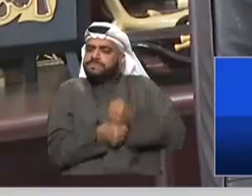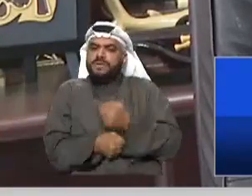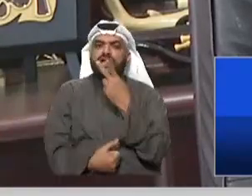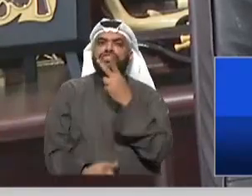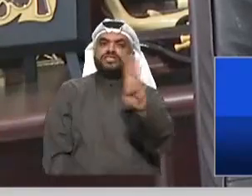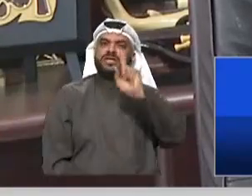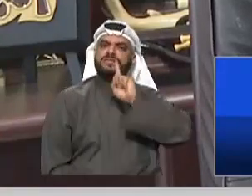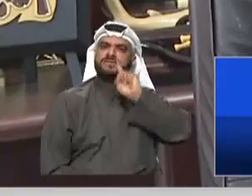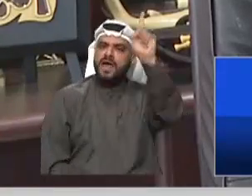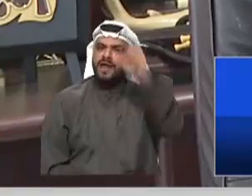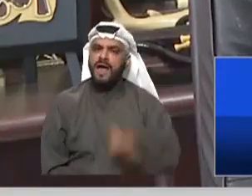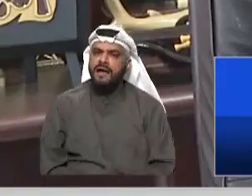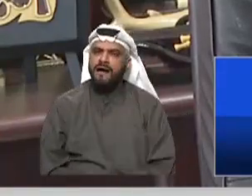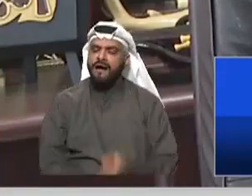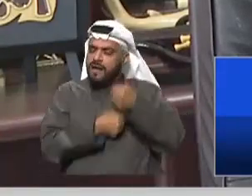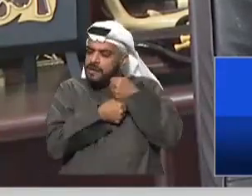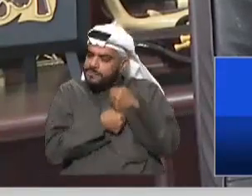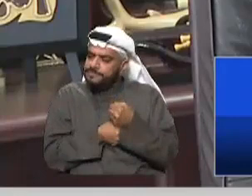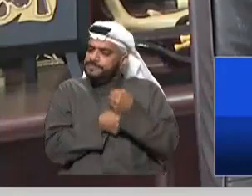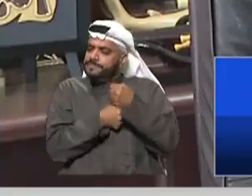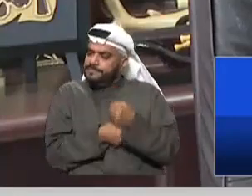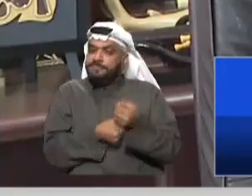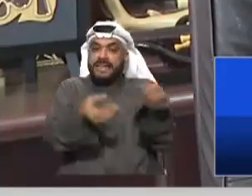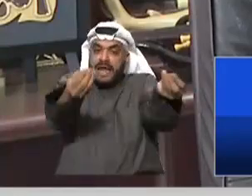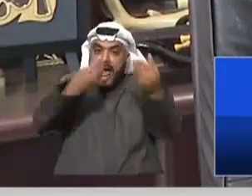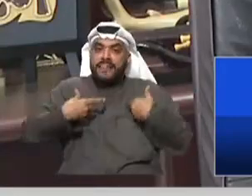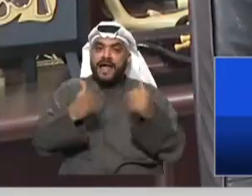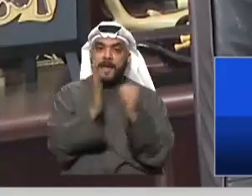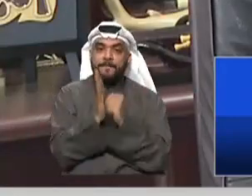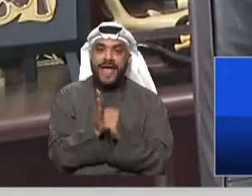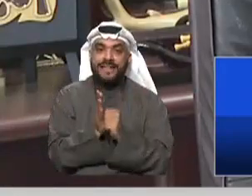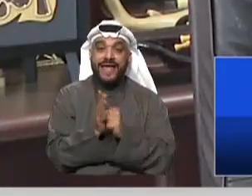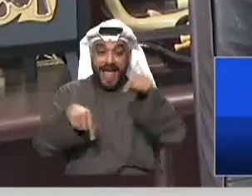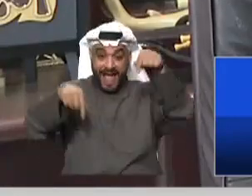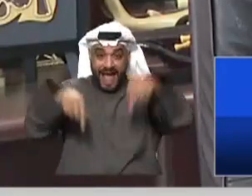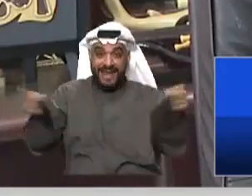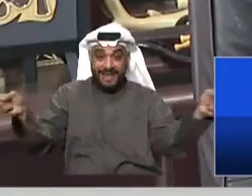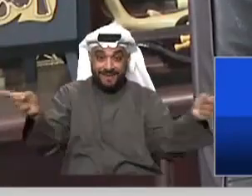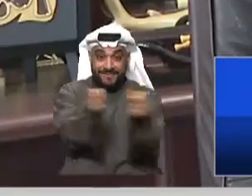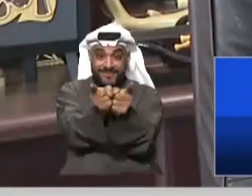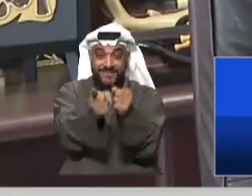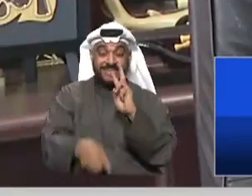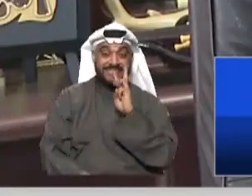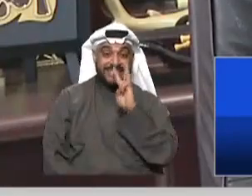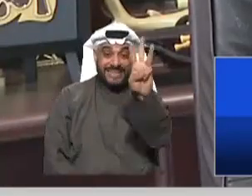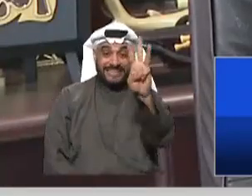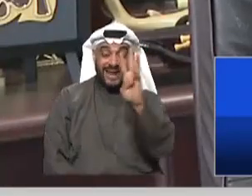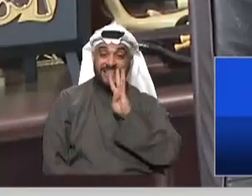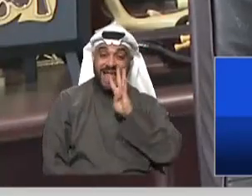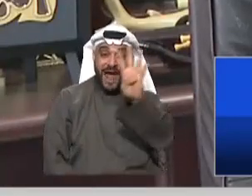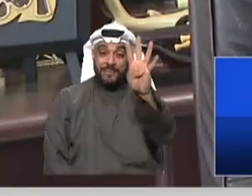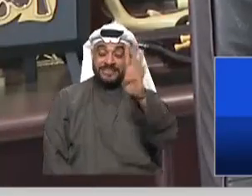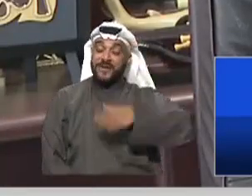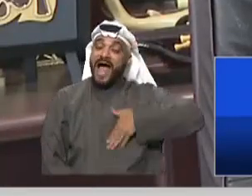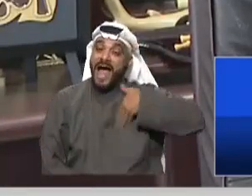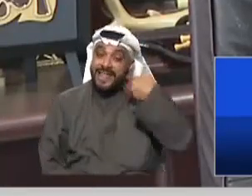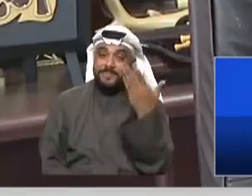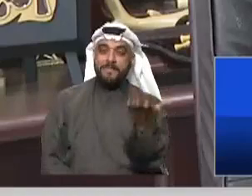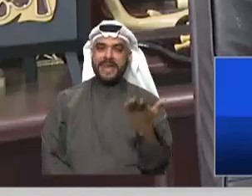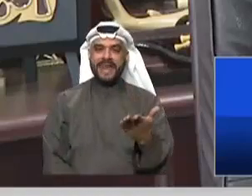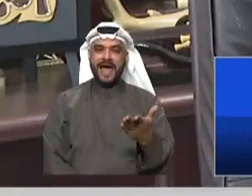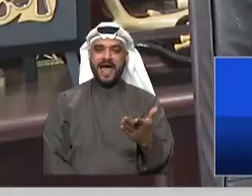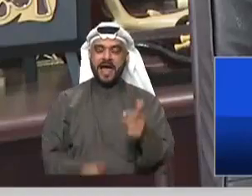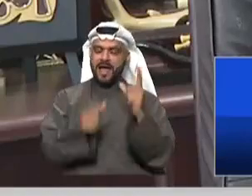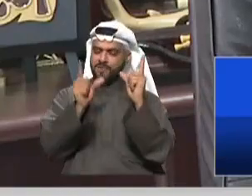وسبعه هذه السنه راح يكون هناك مده تقلص الى ثلاث سنوات اربع سنوات يعني اتمنى فهذا